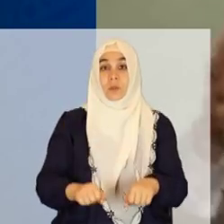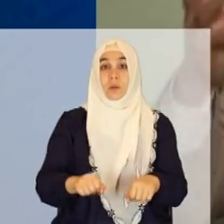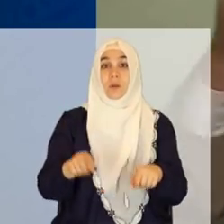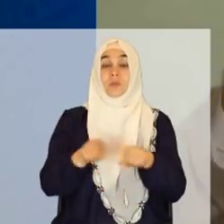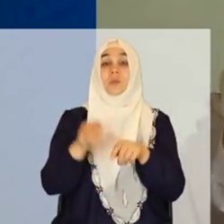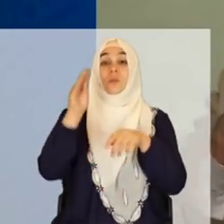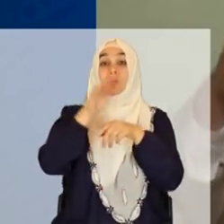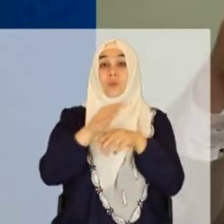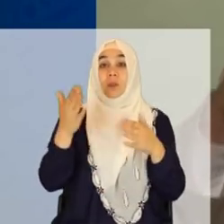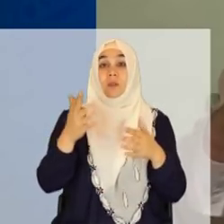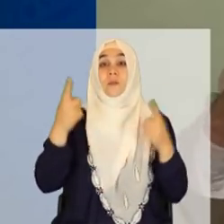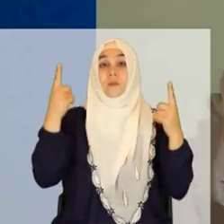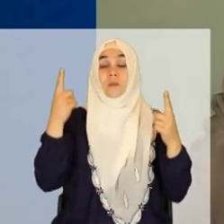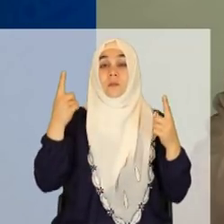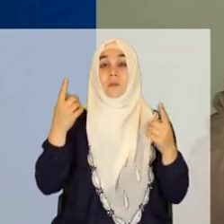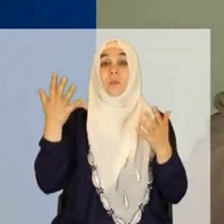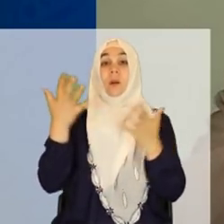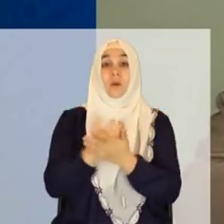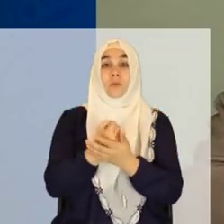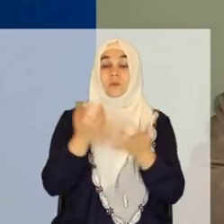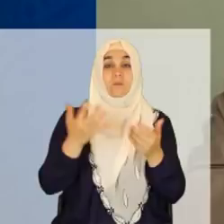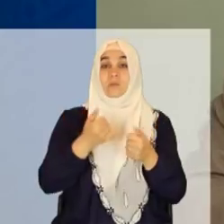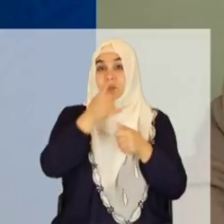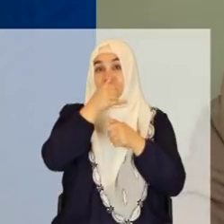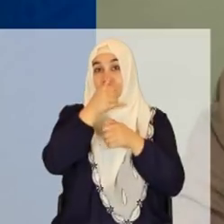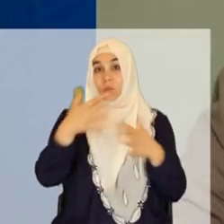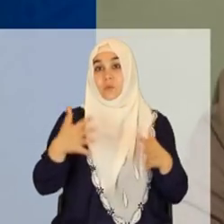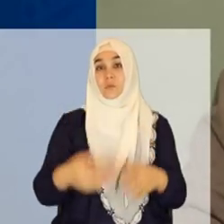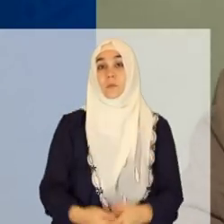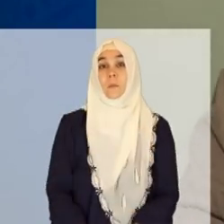Uni ustiga qo'yiladigan yuksak maqomlarga erisha olmay qoladi.